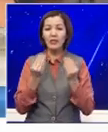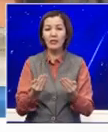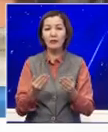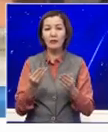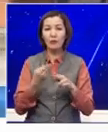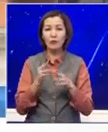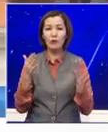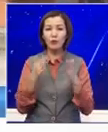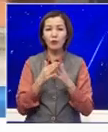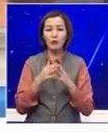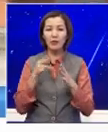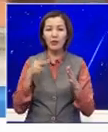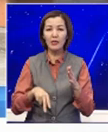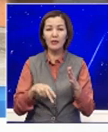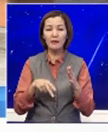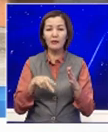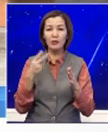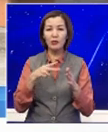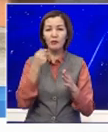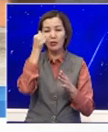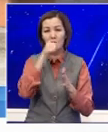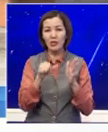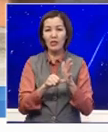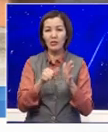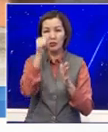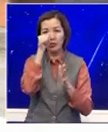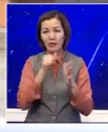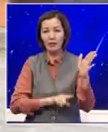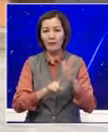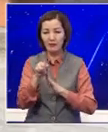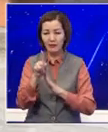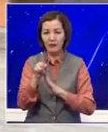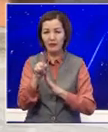үй 2022 жылы 6 айда басталған.